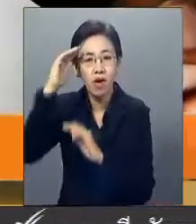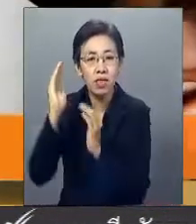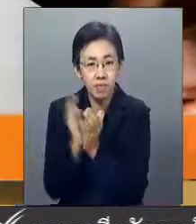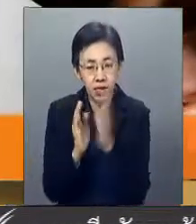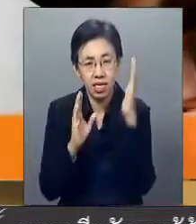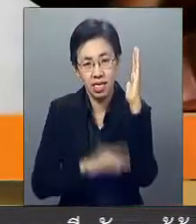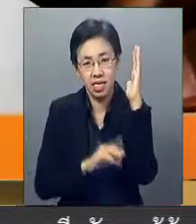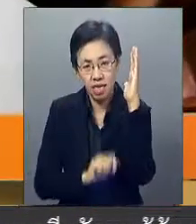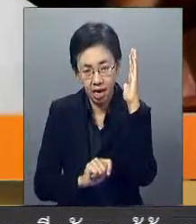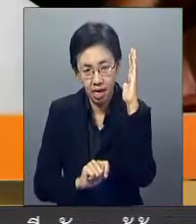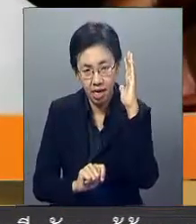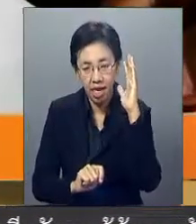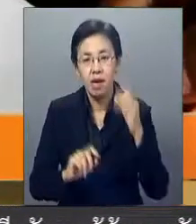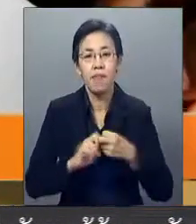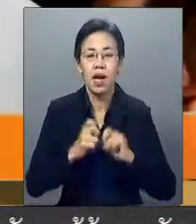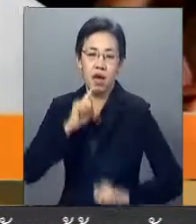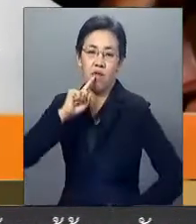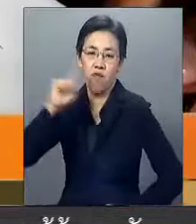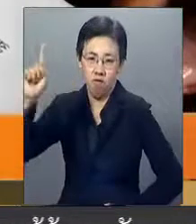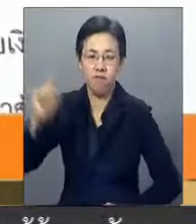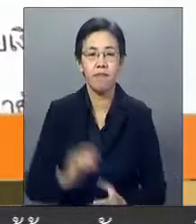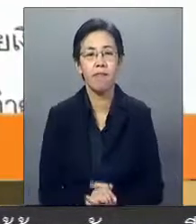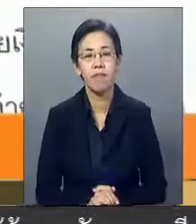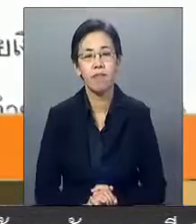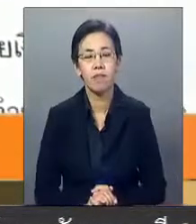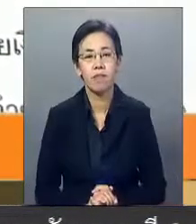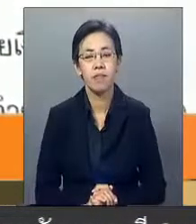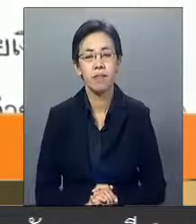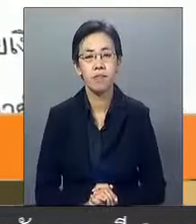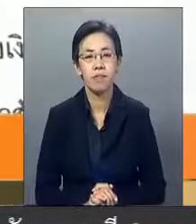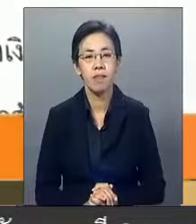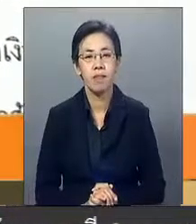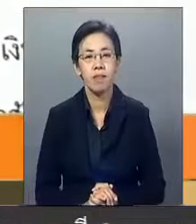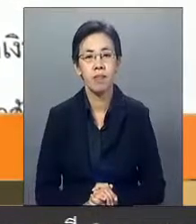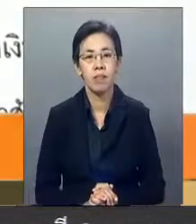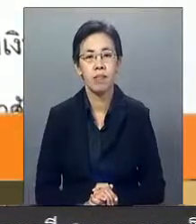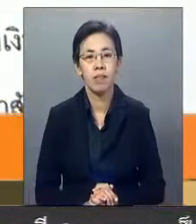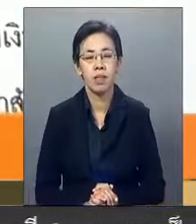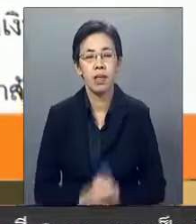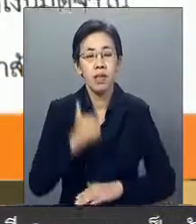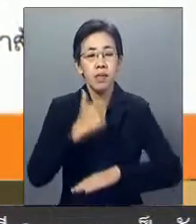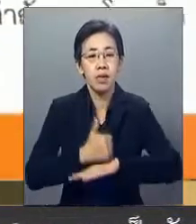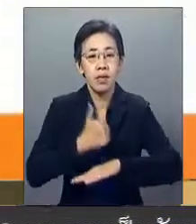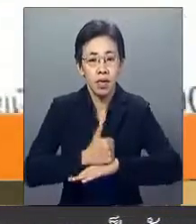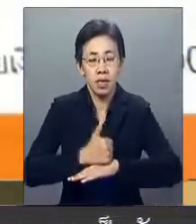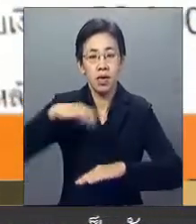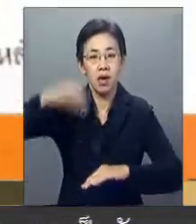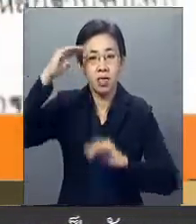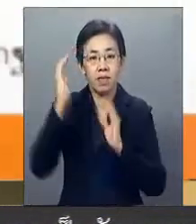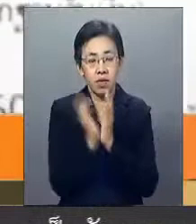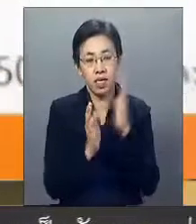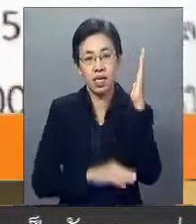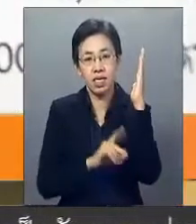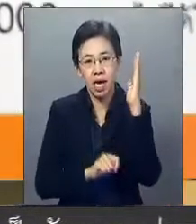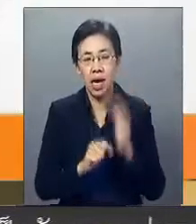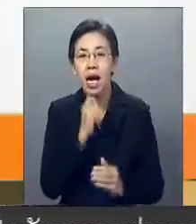รังจนนำไปสู่การสั่งฟ้องด้านพันตำรวจเอกณรงค์สวัสดิกานนท์ผู้กำกับการสถานีตำรวจภูธรเมืองตรังกล่าว